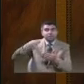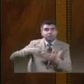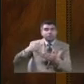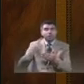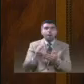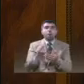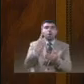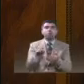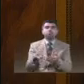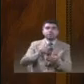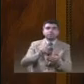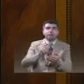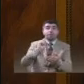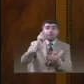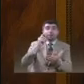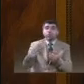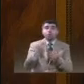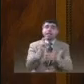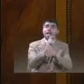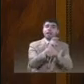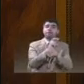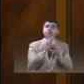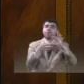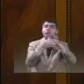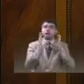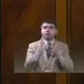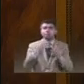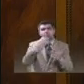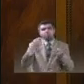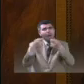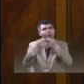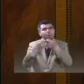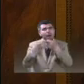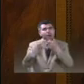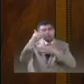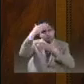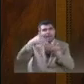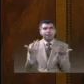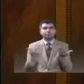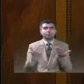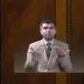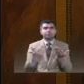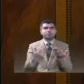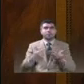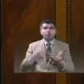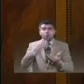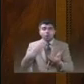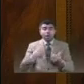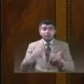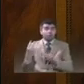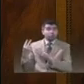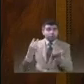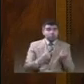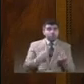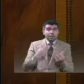هذيك الساعات تمشي تخرج تستدن. أنا كنستغرب دابا لواحد القضية، ملي جيت نقص من ملي